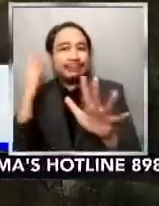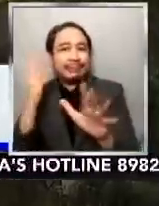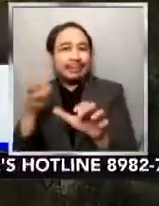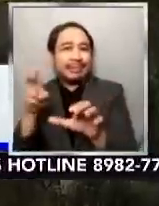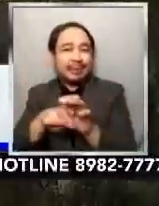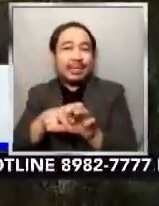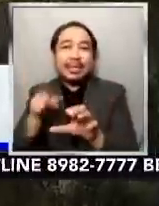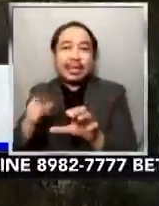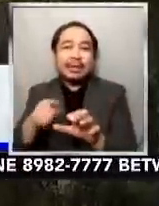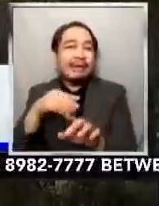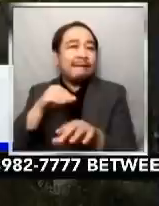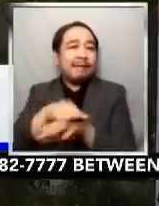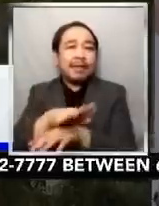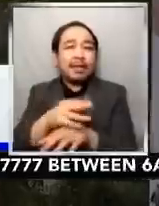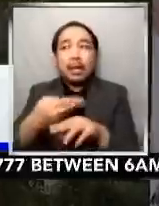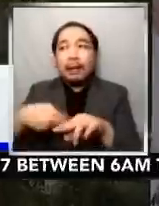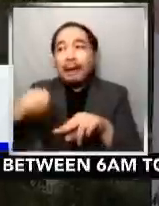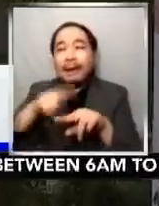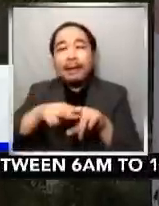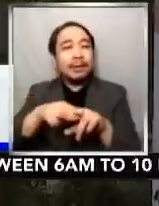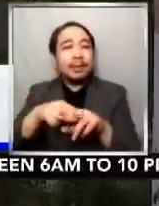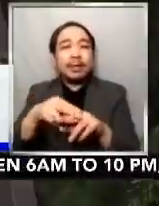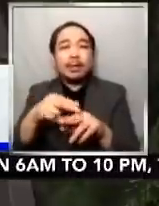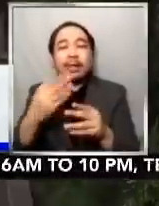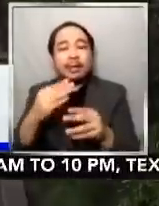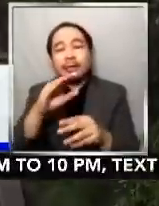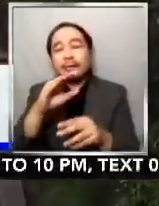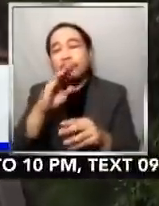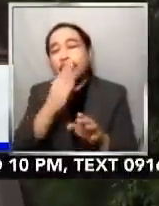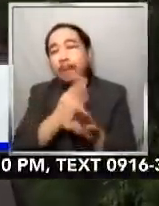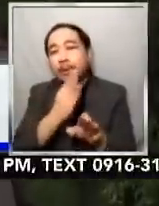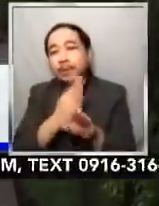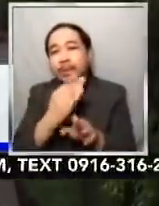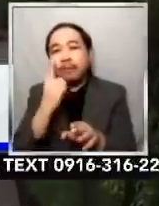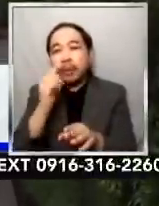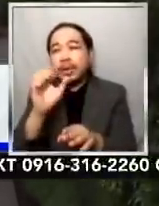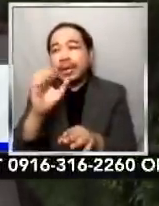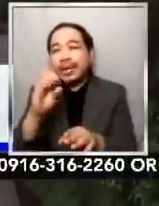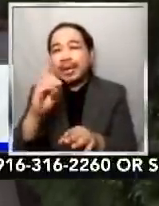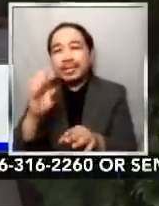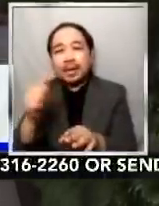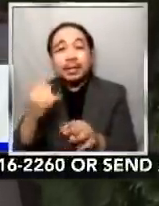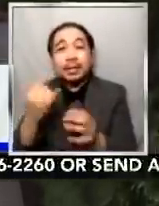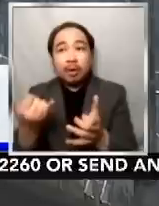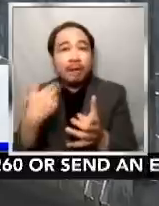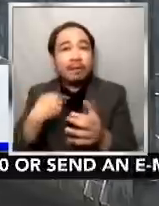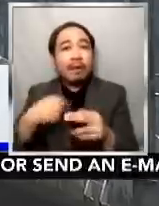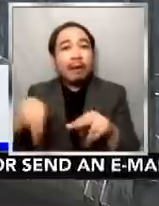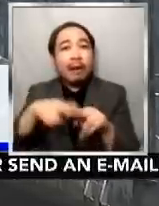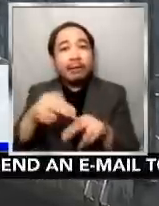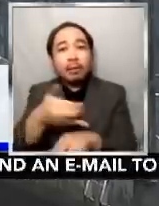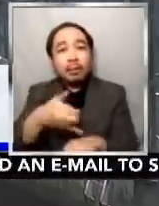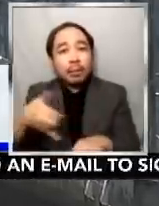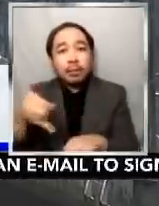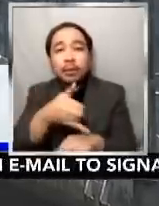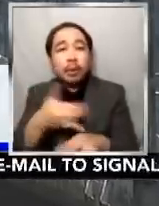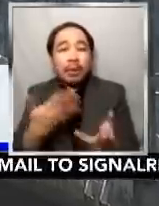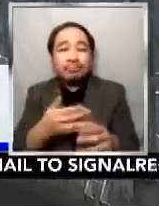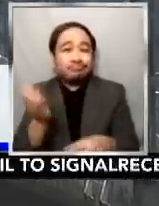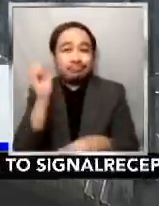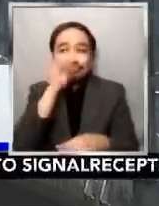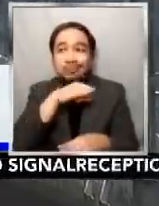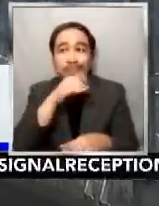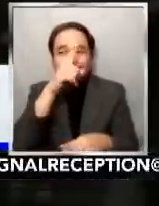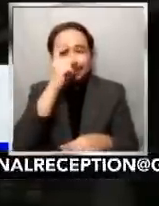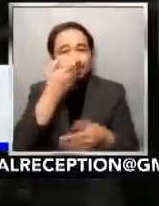100 bus ng Department of Transportation sa EDSA Carousel. Pupuna ng mga dagdag na ruta sa EDSA Carousel ang puwang naiiwan ng scheduled